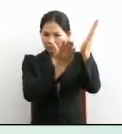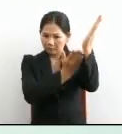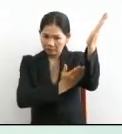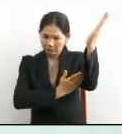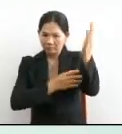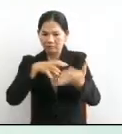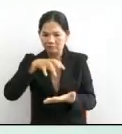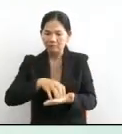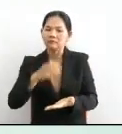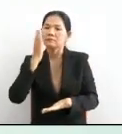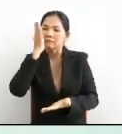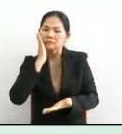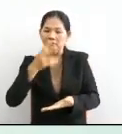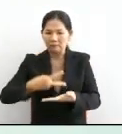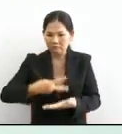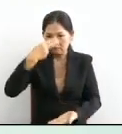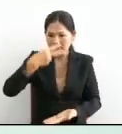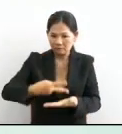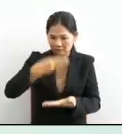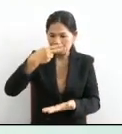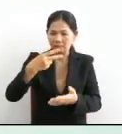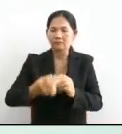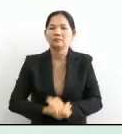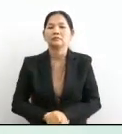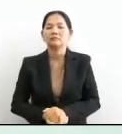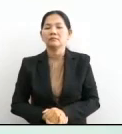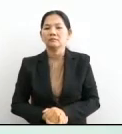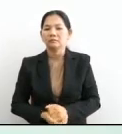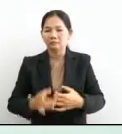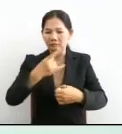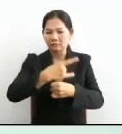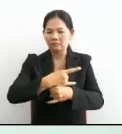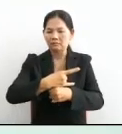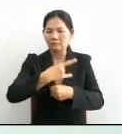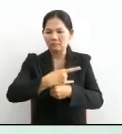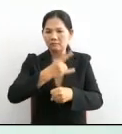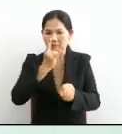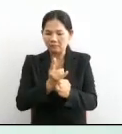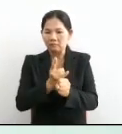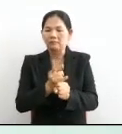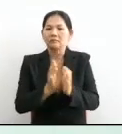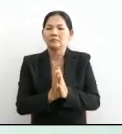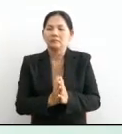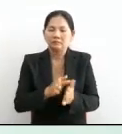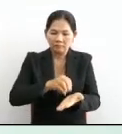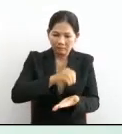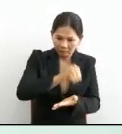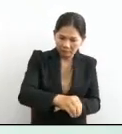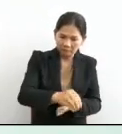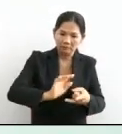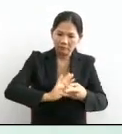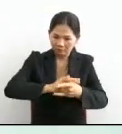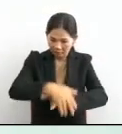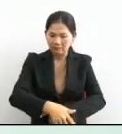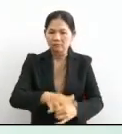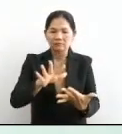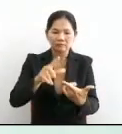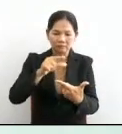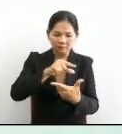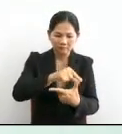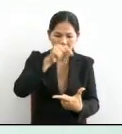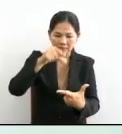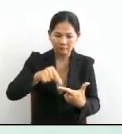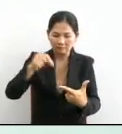băng nồng báo mì chà múc rô bó đắm đầm lồng mí chía chùm rước